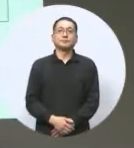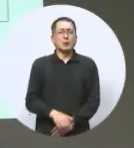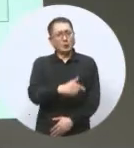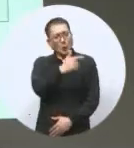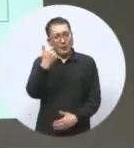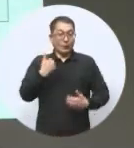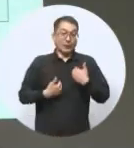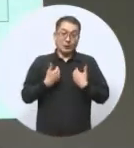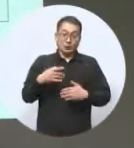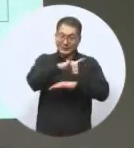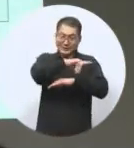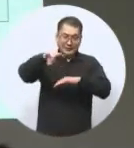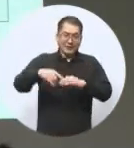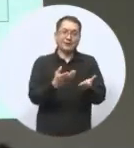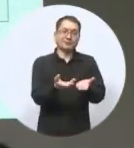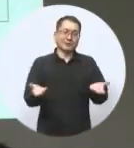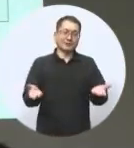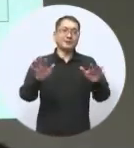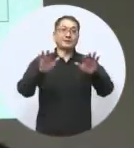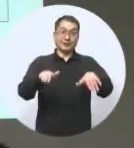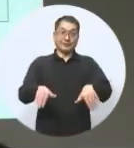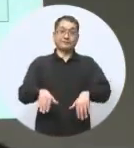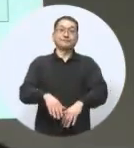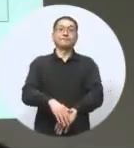とても楽しい企画展になりました。